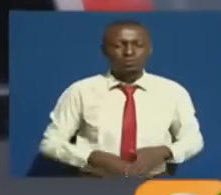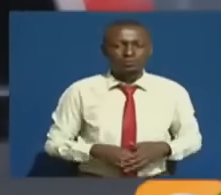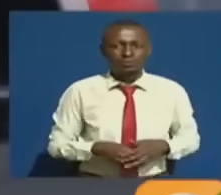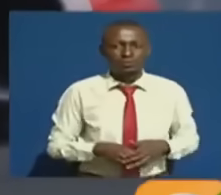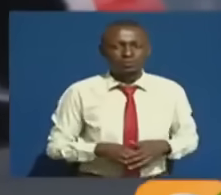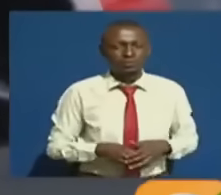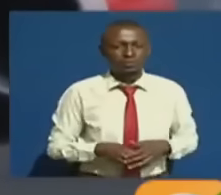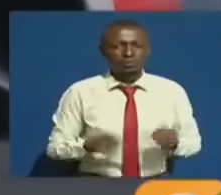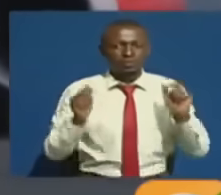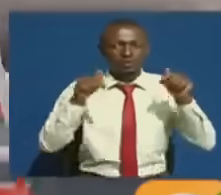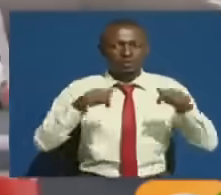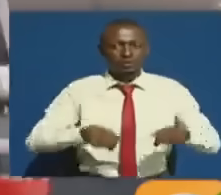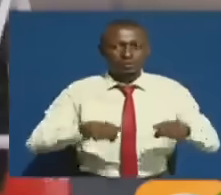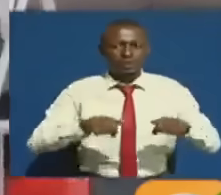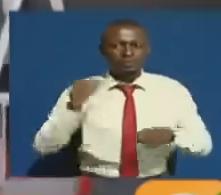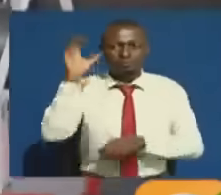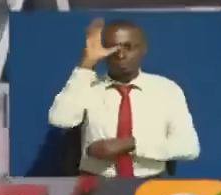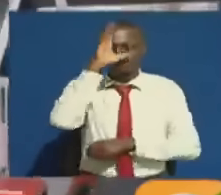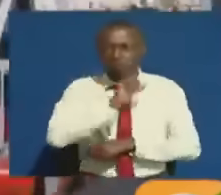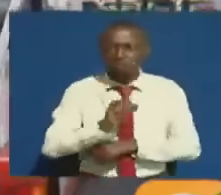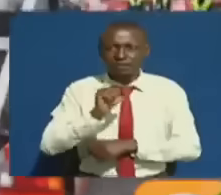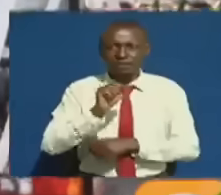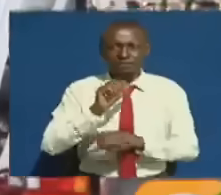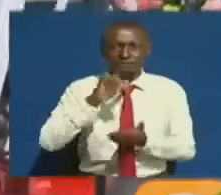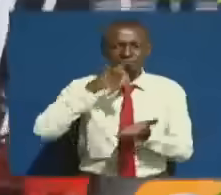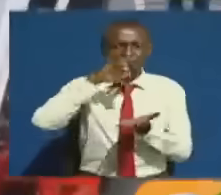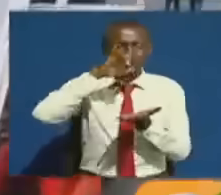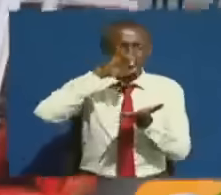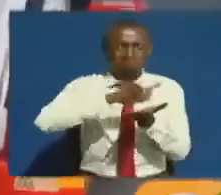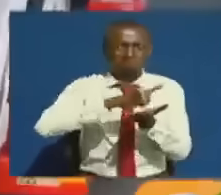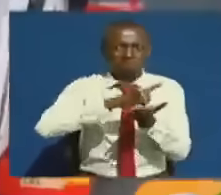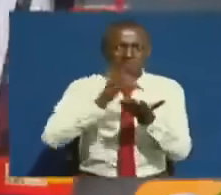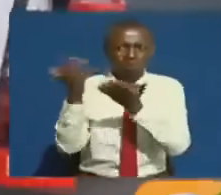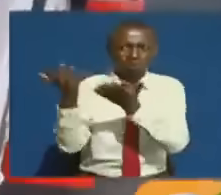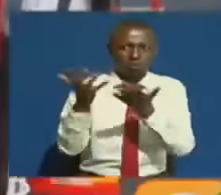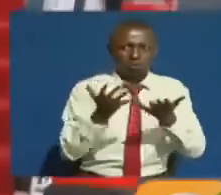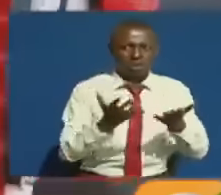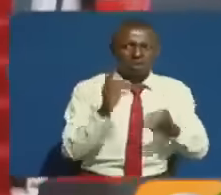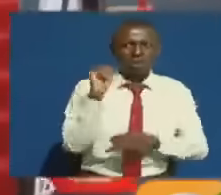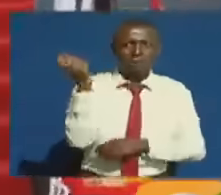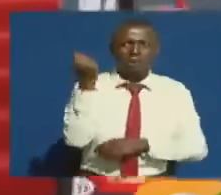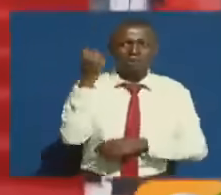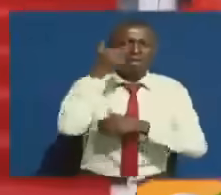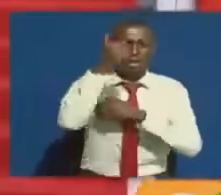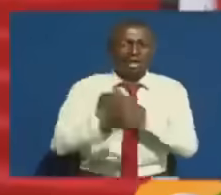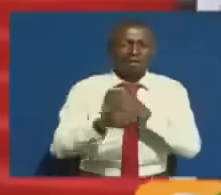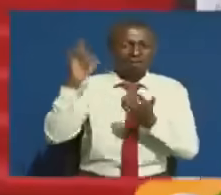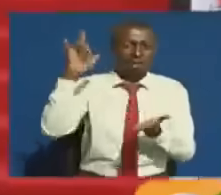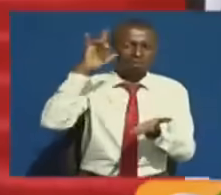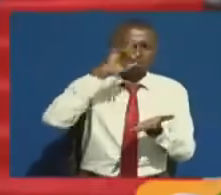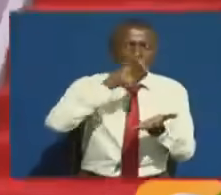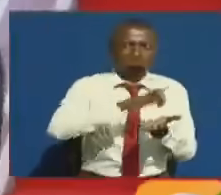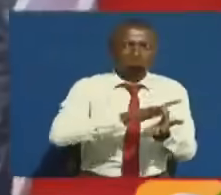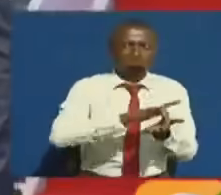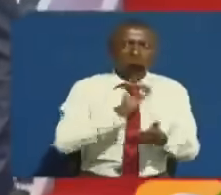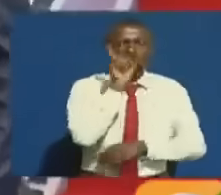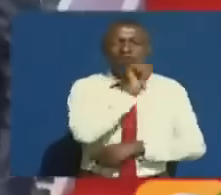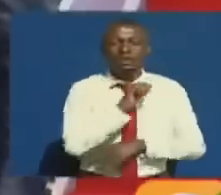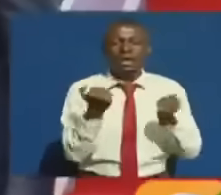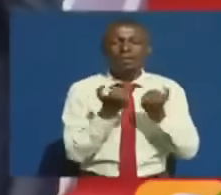Na hii leo Gachagua hakufika katika uwanja wa ndege wa JKIA kumlaki rais aliporejea nchini. Taswira hii na